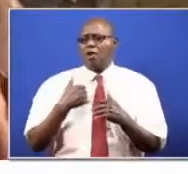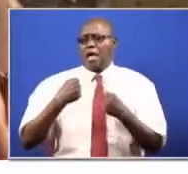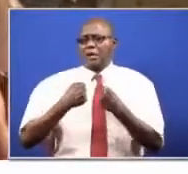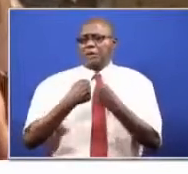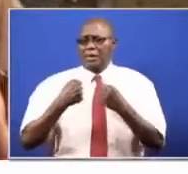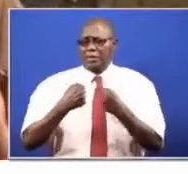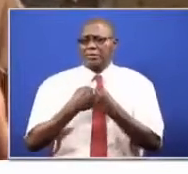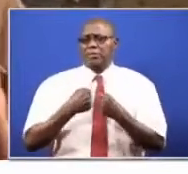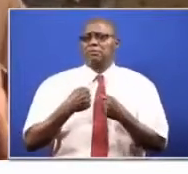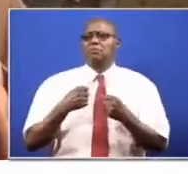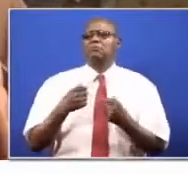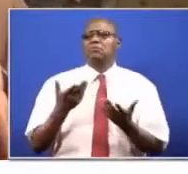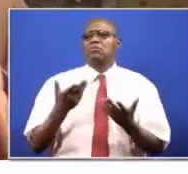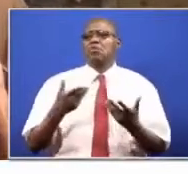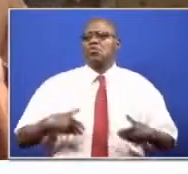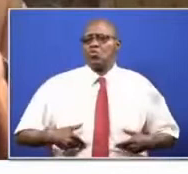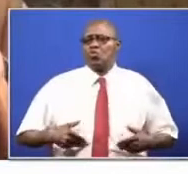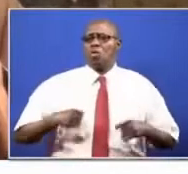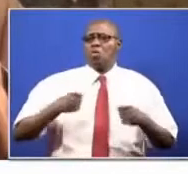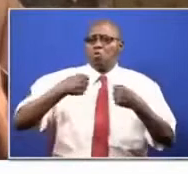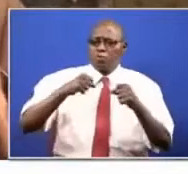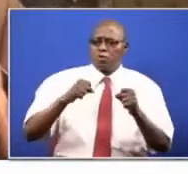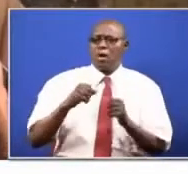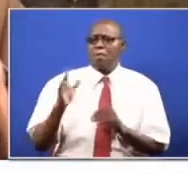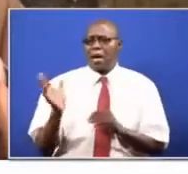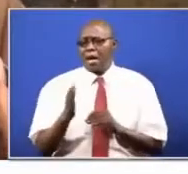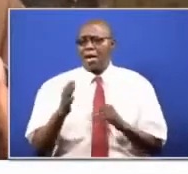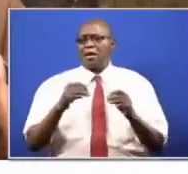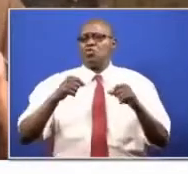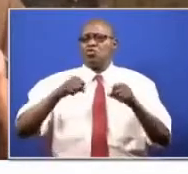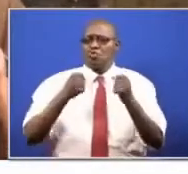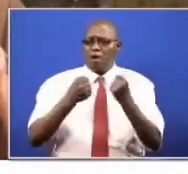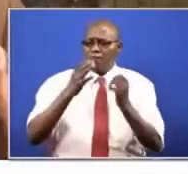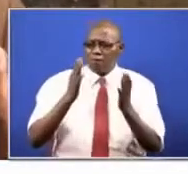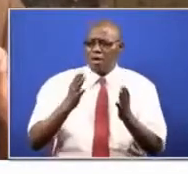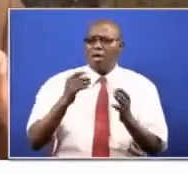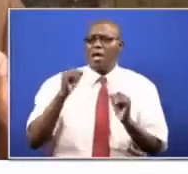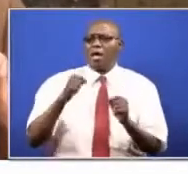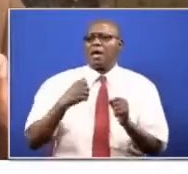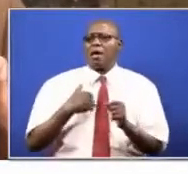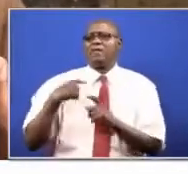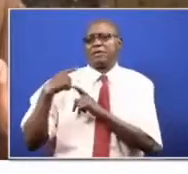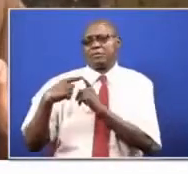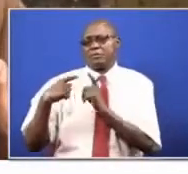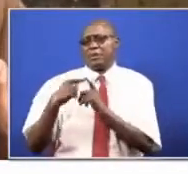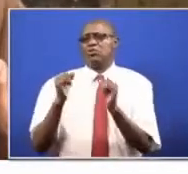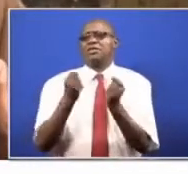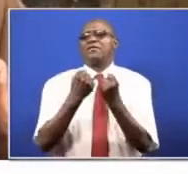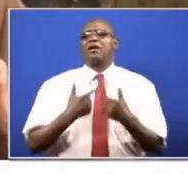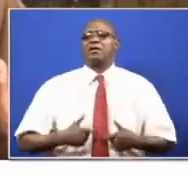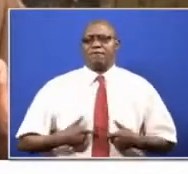vijana wa boda boda na wale makanga na madriver wakuwe na ujuzi wa kuweza kuokoa maisha.